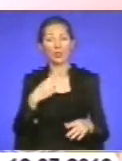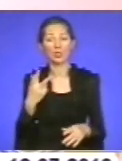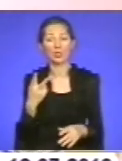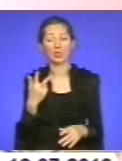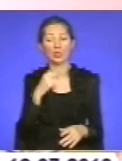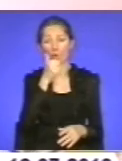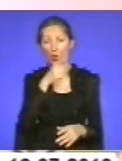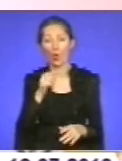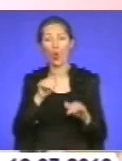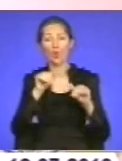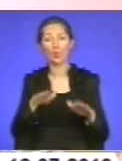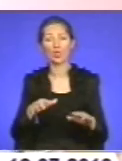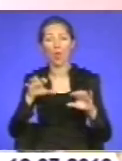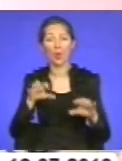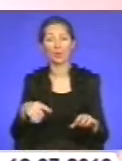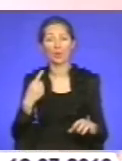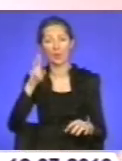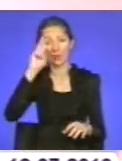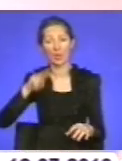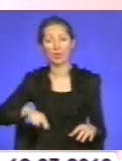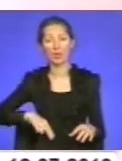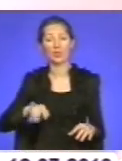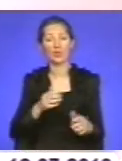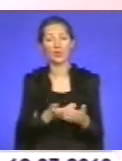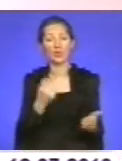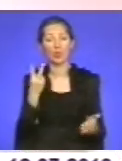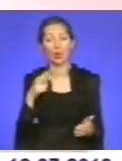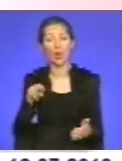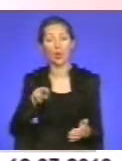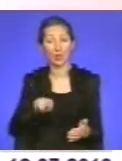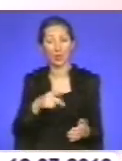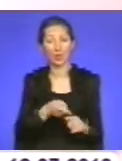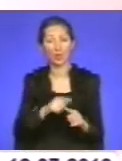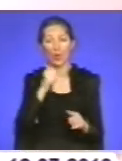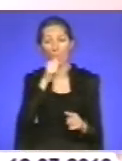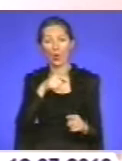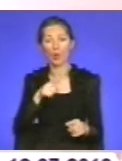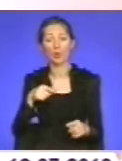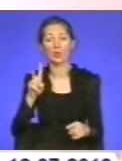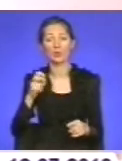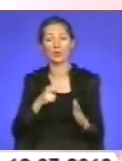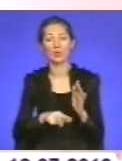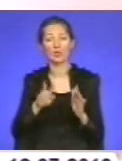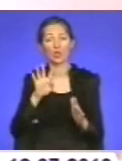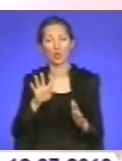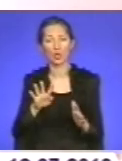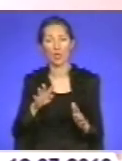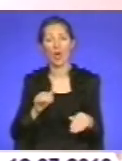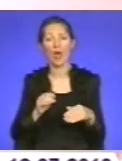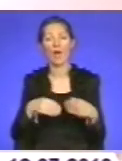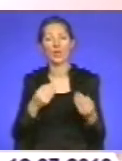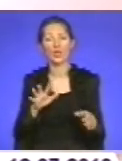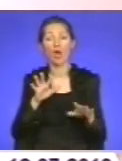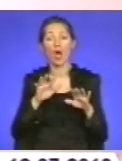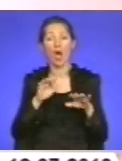року, розпорядженням голови обласної державної адміністрації від 2 липня цього року номером 284 видано розпорядження